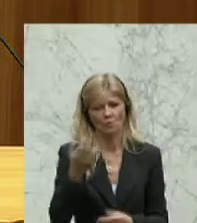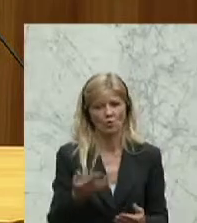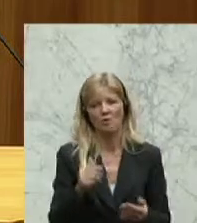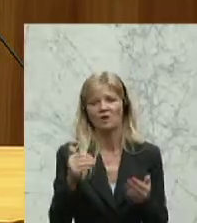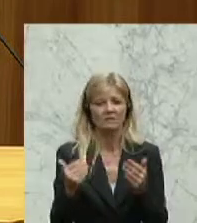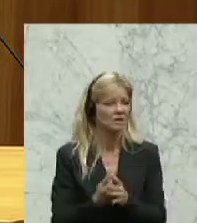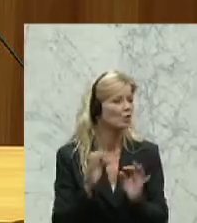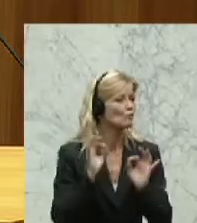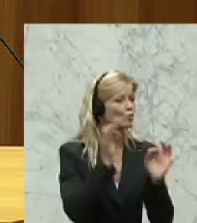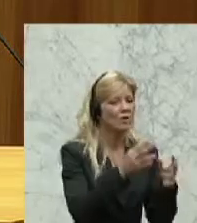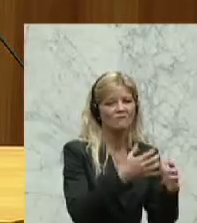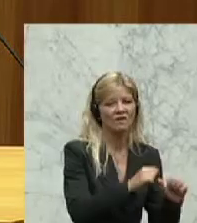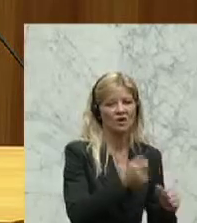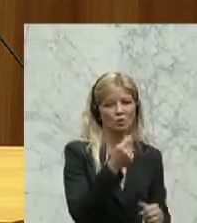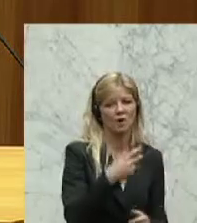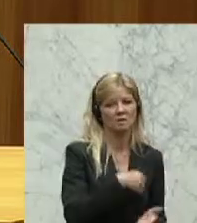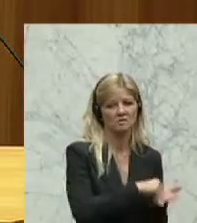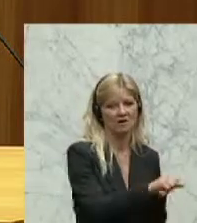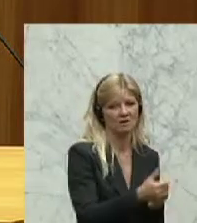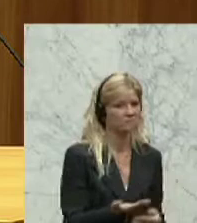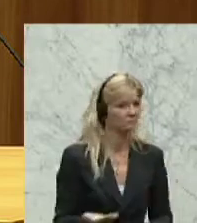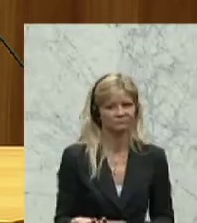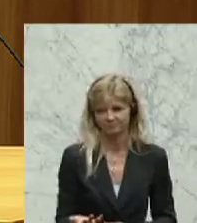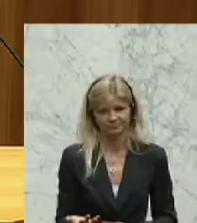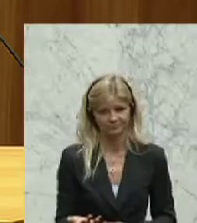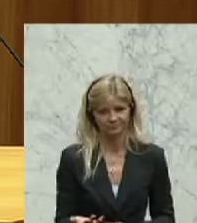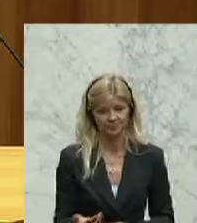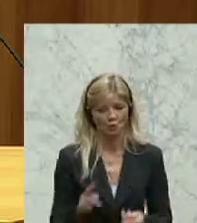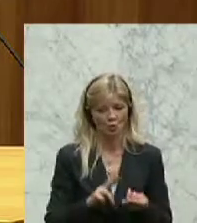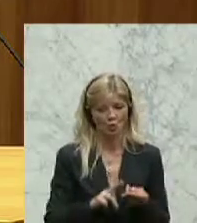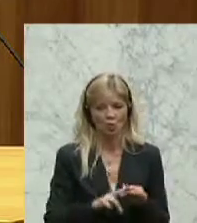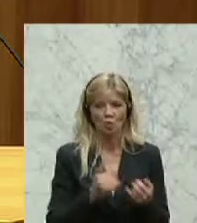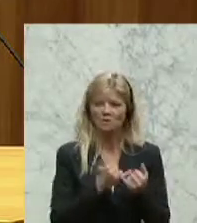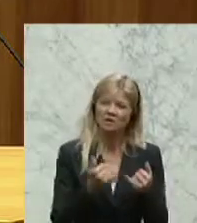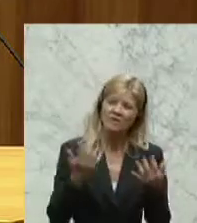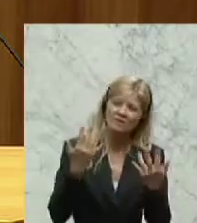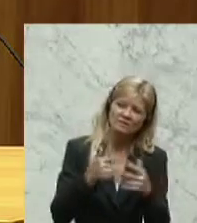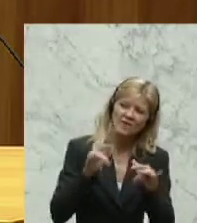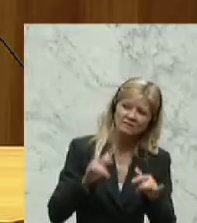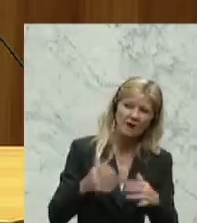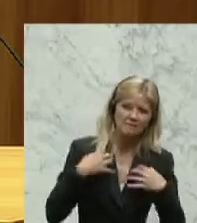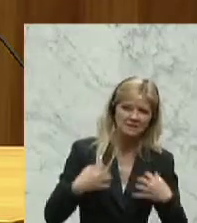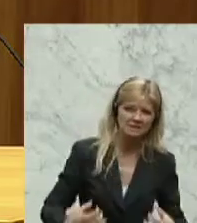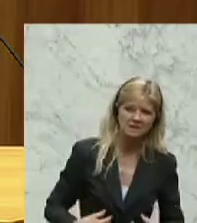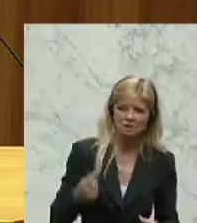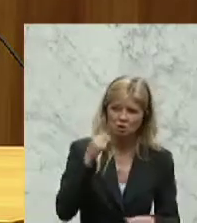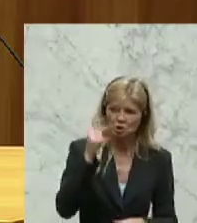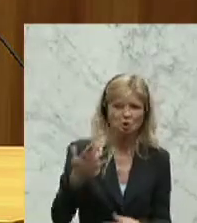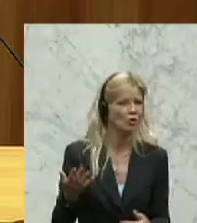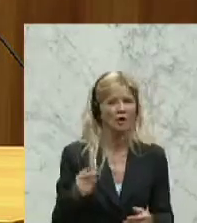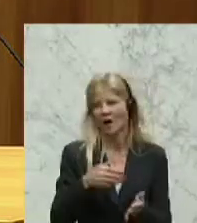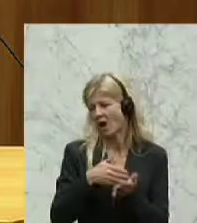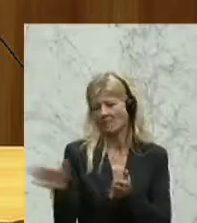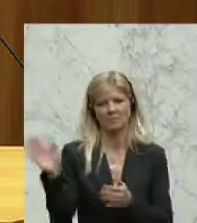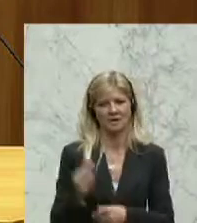eine substanz steuer ist grundsätzlich abzulehnen wenn der unterschied zur usa und kanada ist der die haben relativ geringe